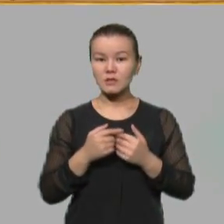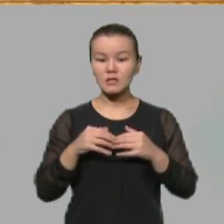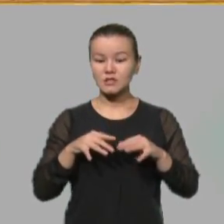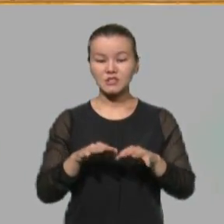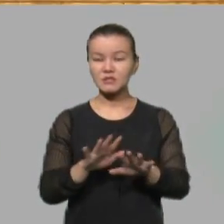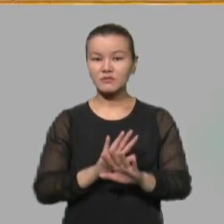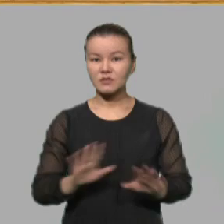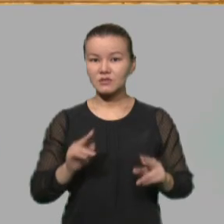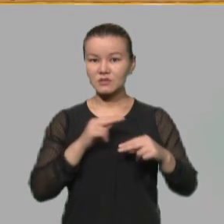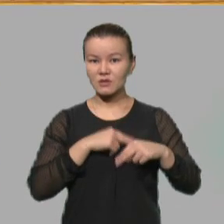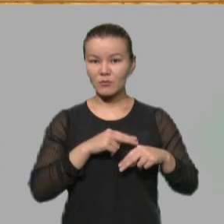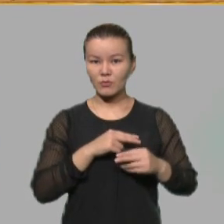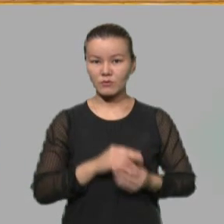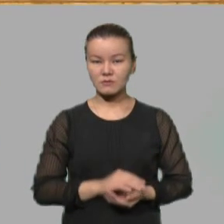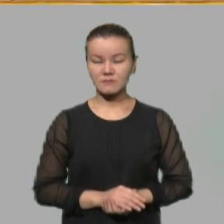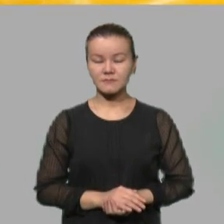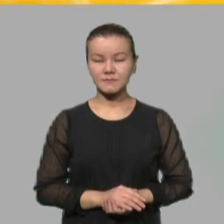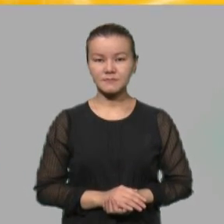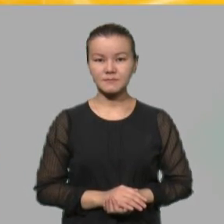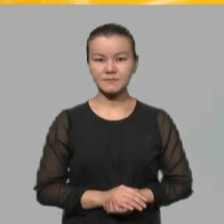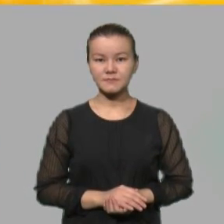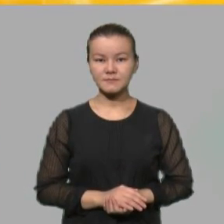места никакая работа.